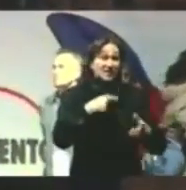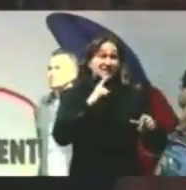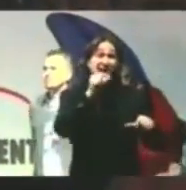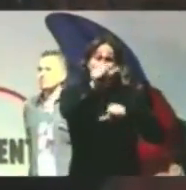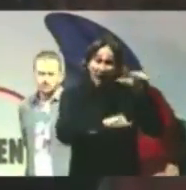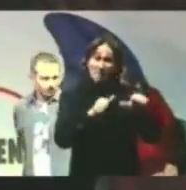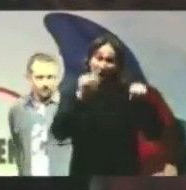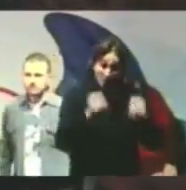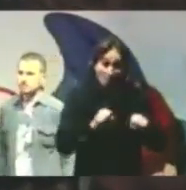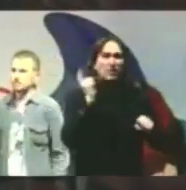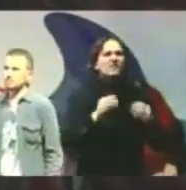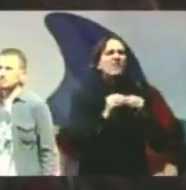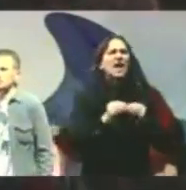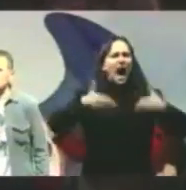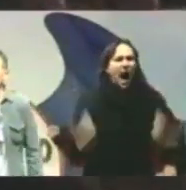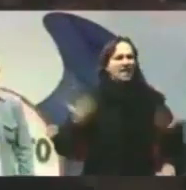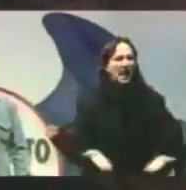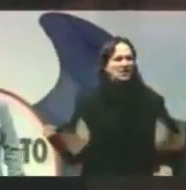dobbiamo farlo adesso!